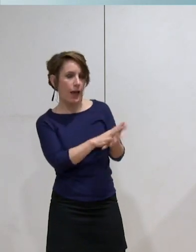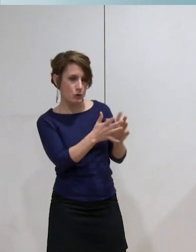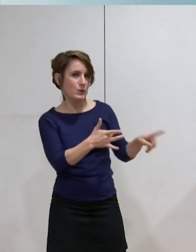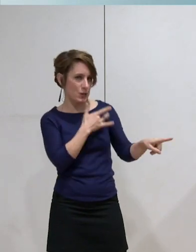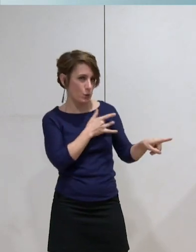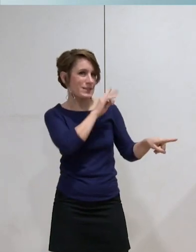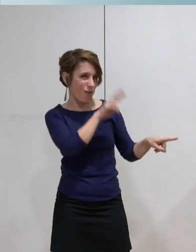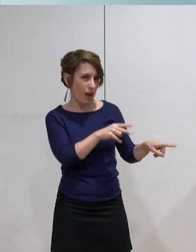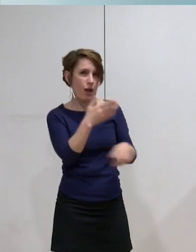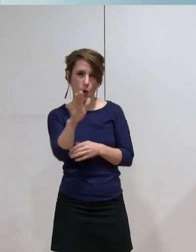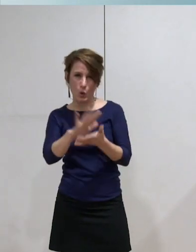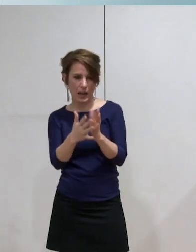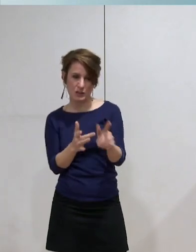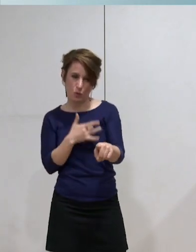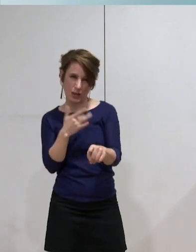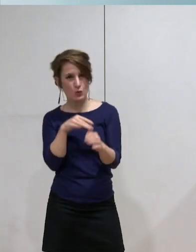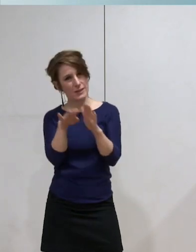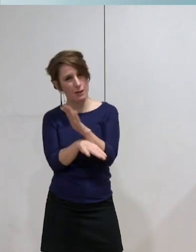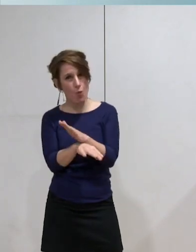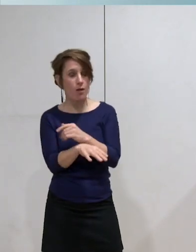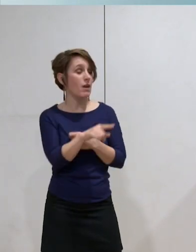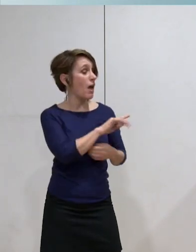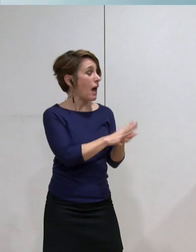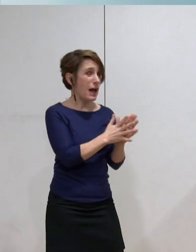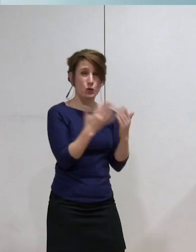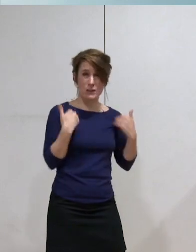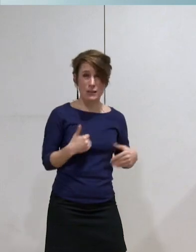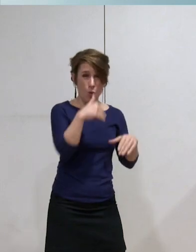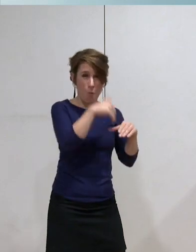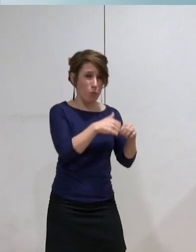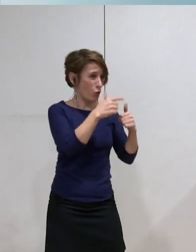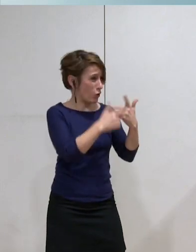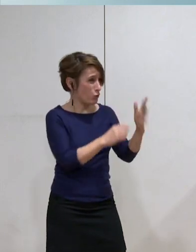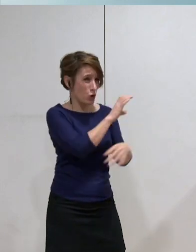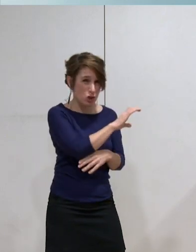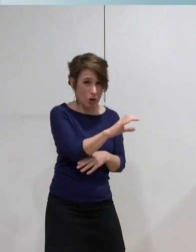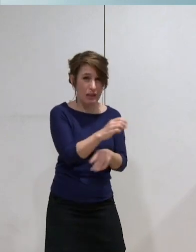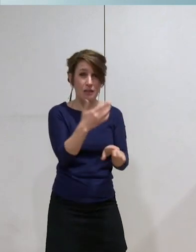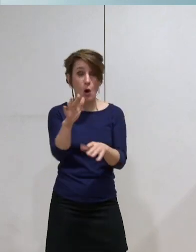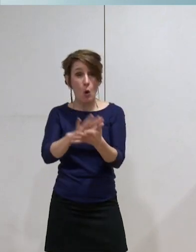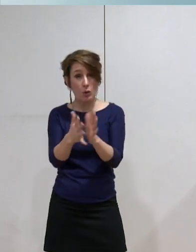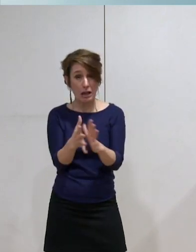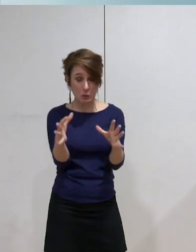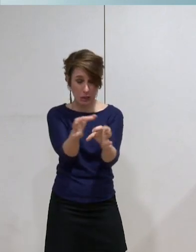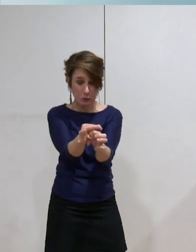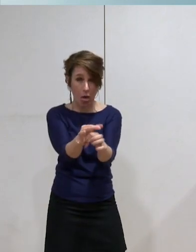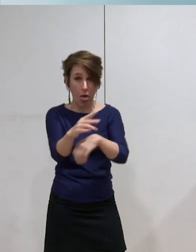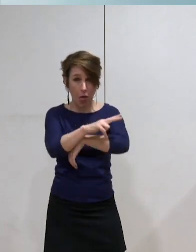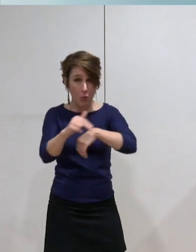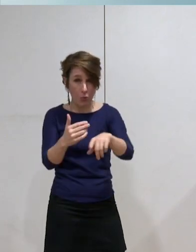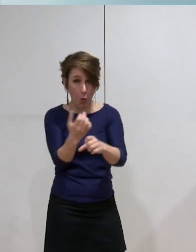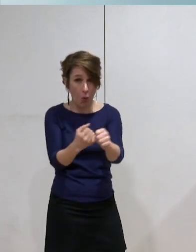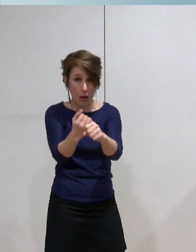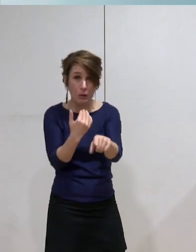peut-être moins celles qui ont des centaines d'adhérents et celles qui ont du mal à se constituer un bureau et oui ça ce sont des choses